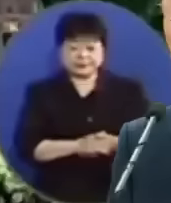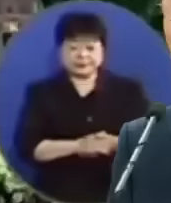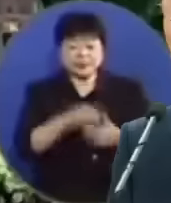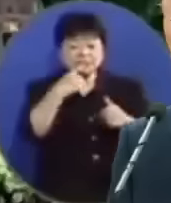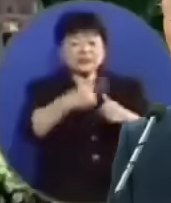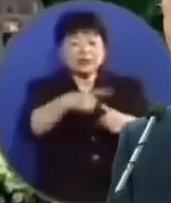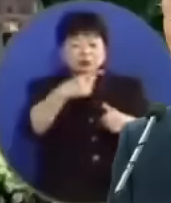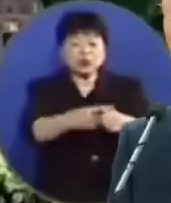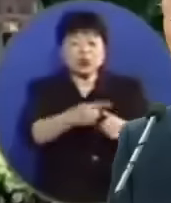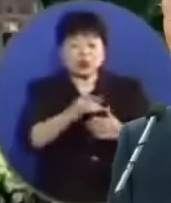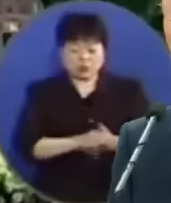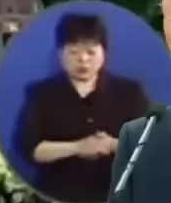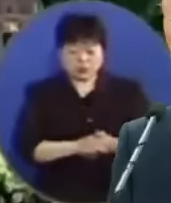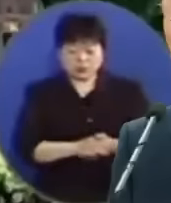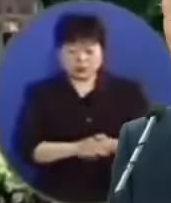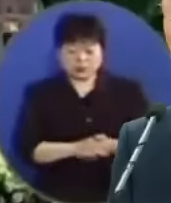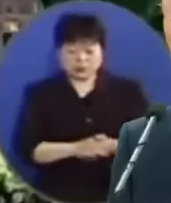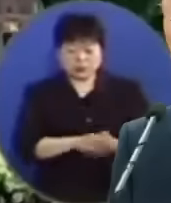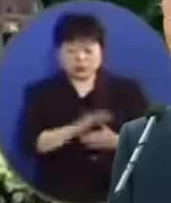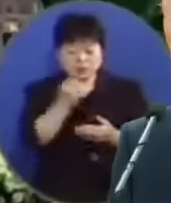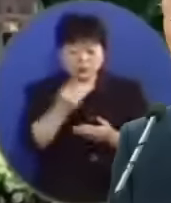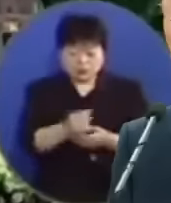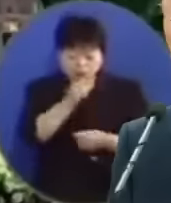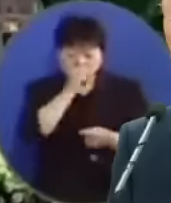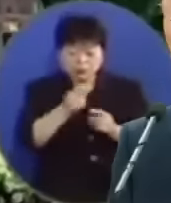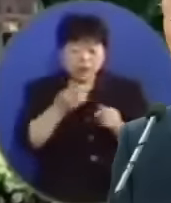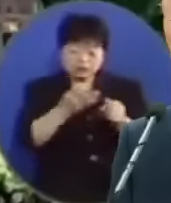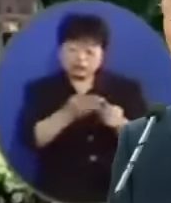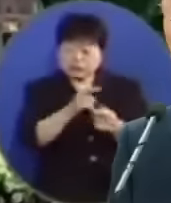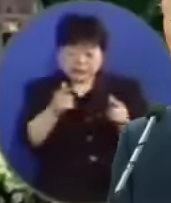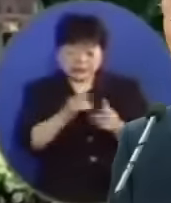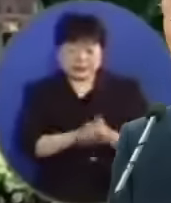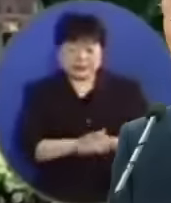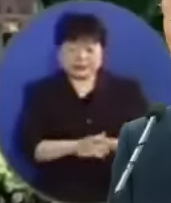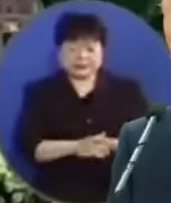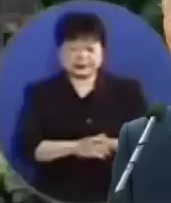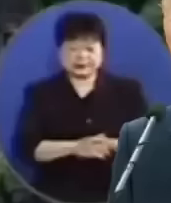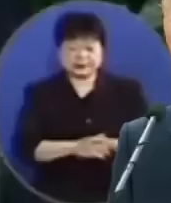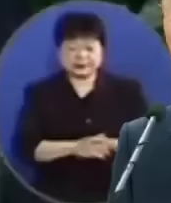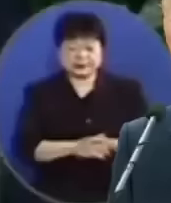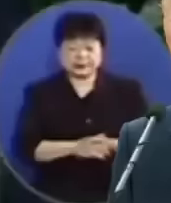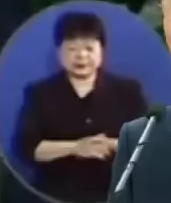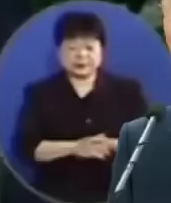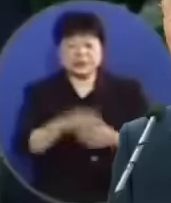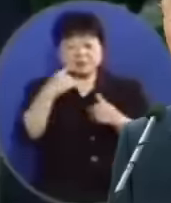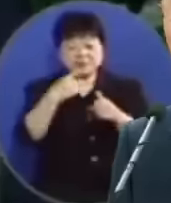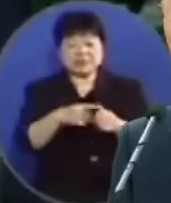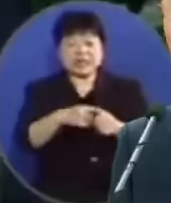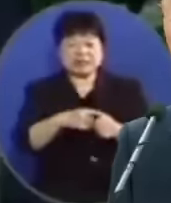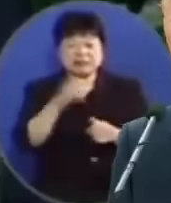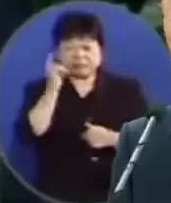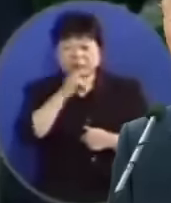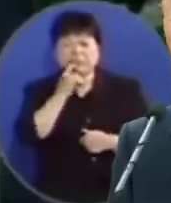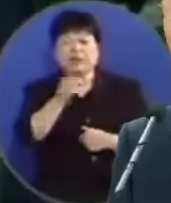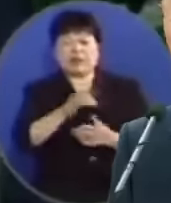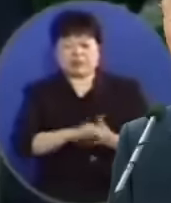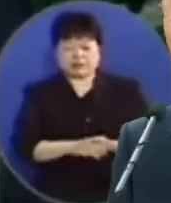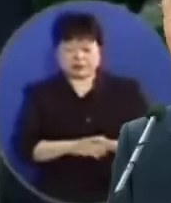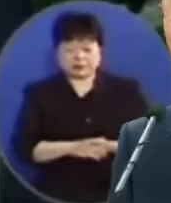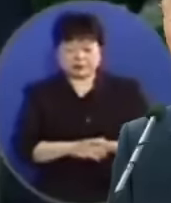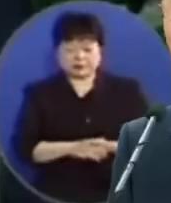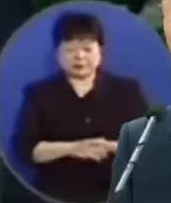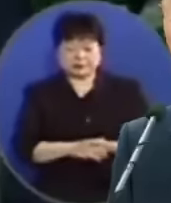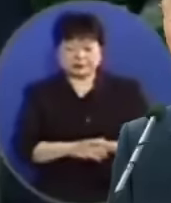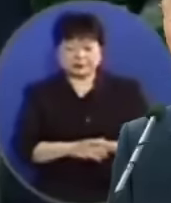참수하는 것입니다. 우리에게 와서 좋은 말 절대 안 합니다. 우리의 비난하고 참수하는 일만 하는